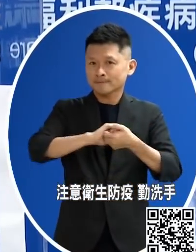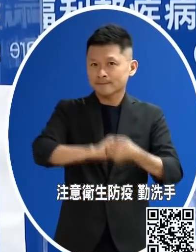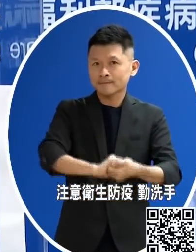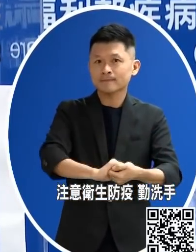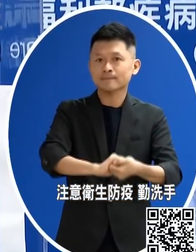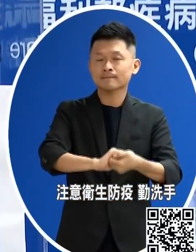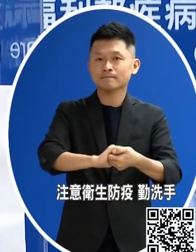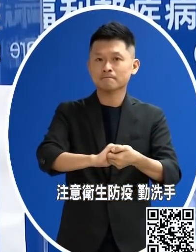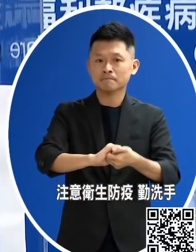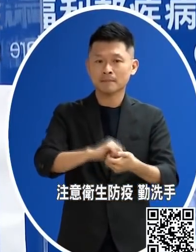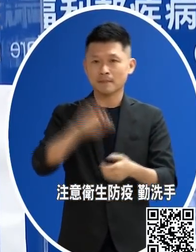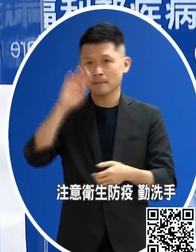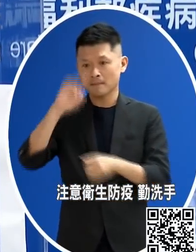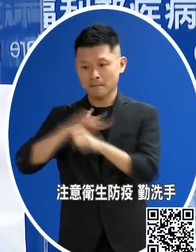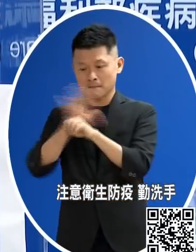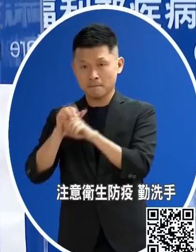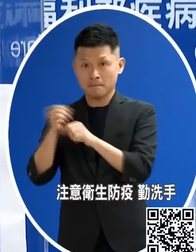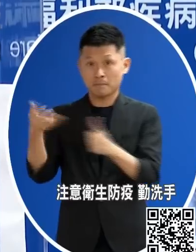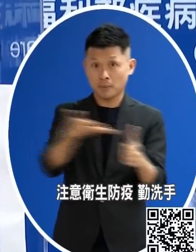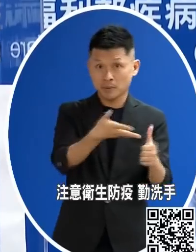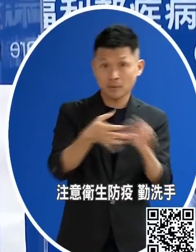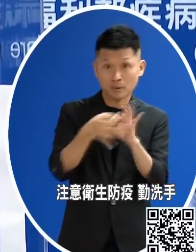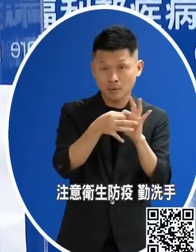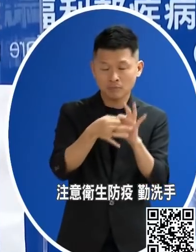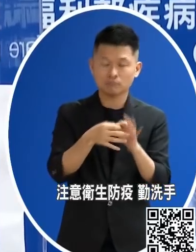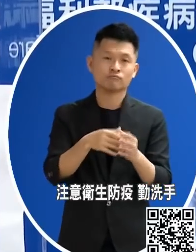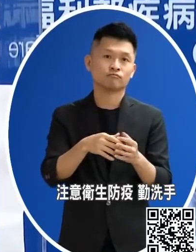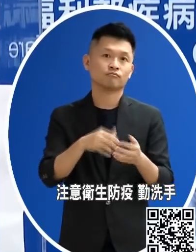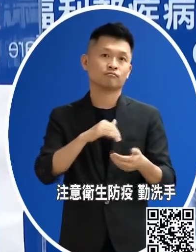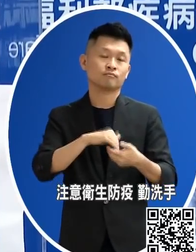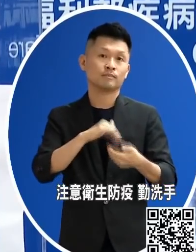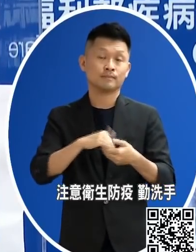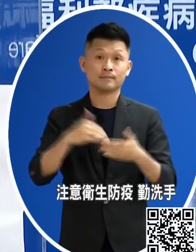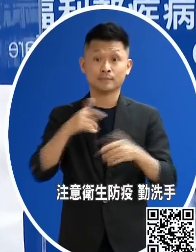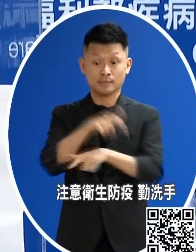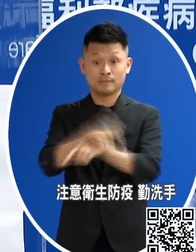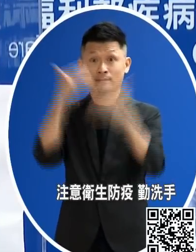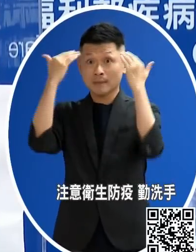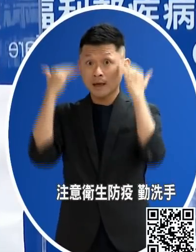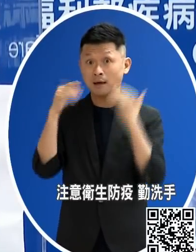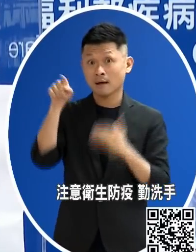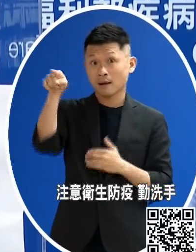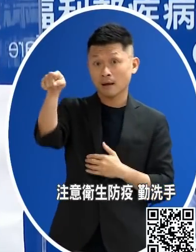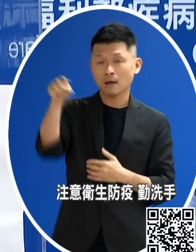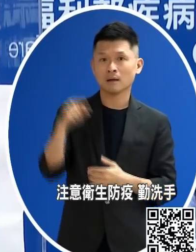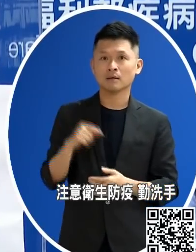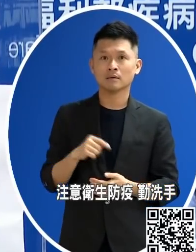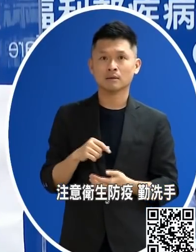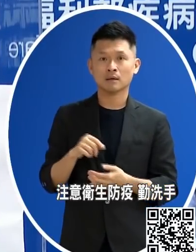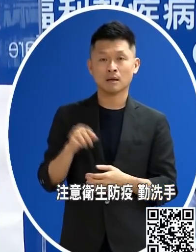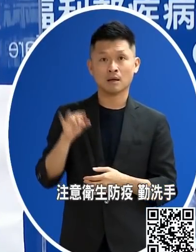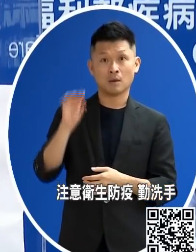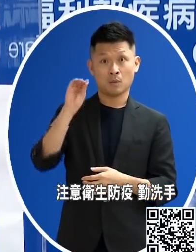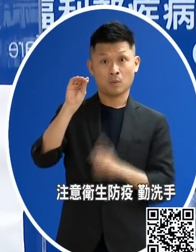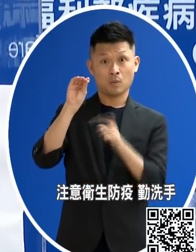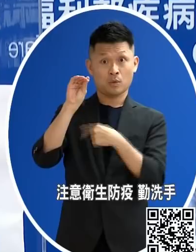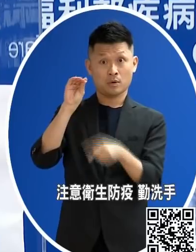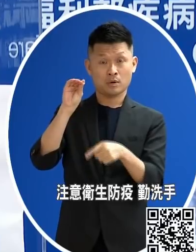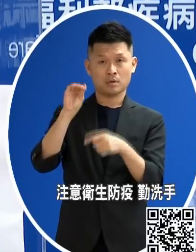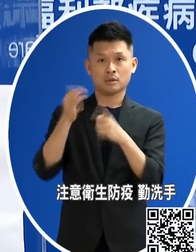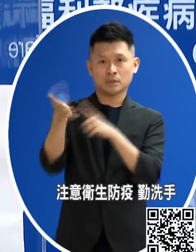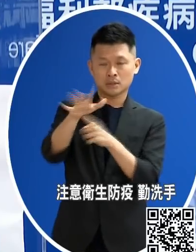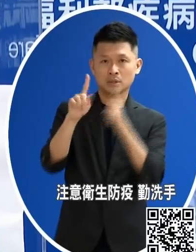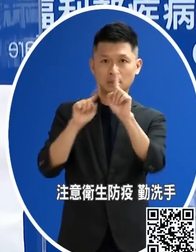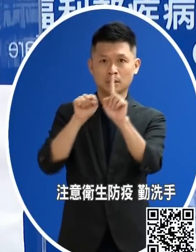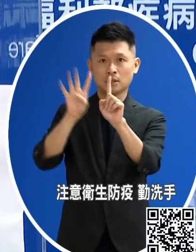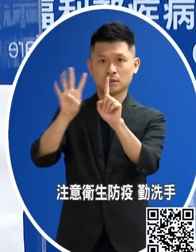定确有关联。好，所以在南韩这边看起来大概有到每万人有1.42，